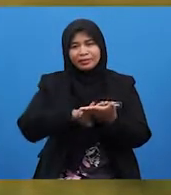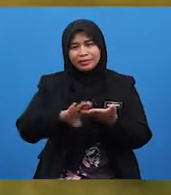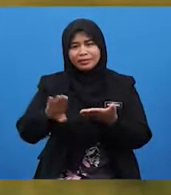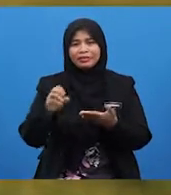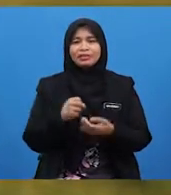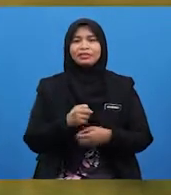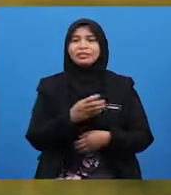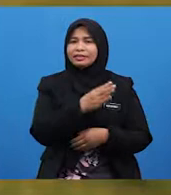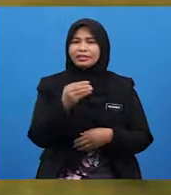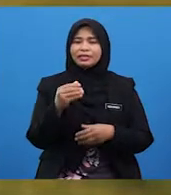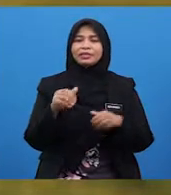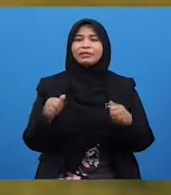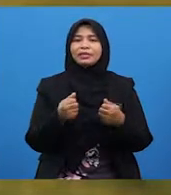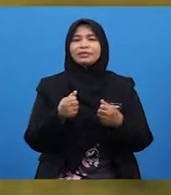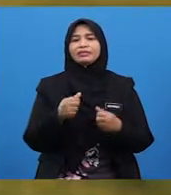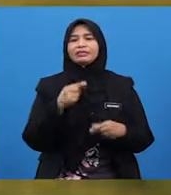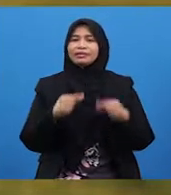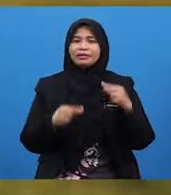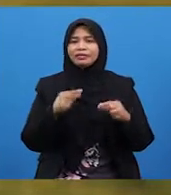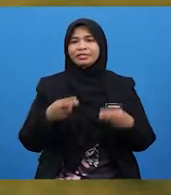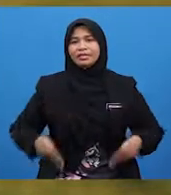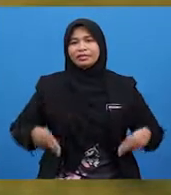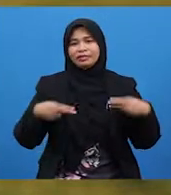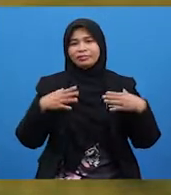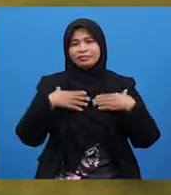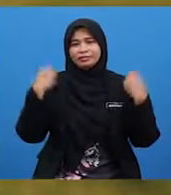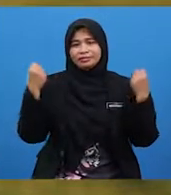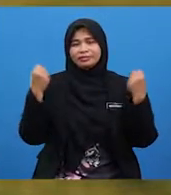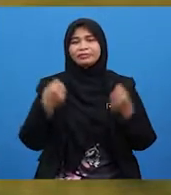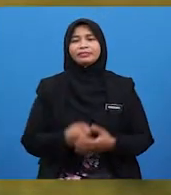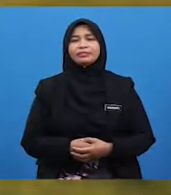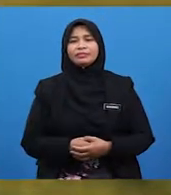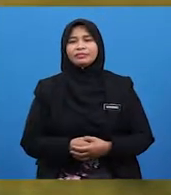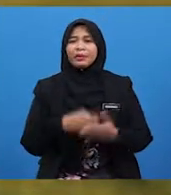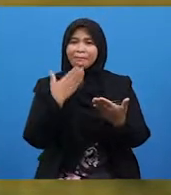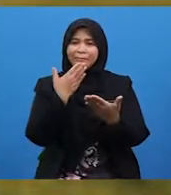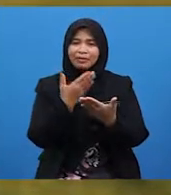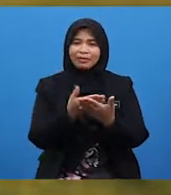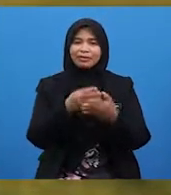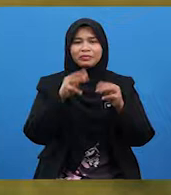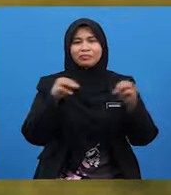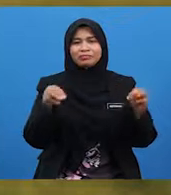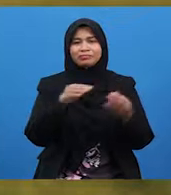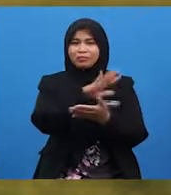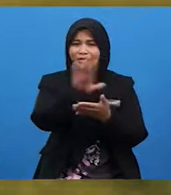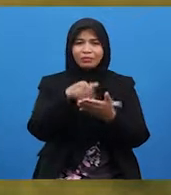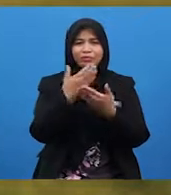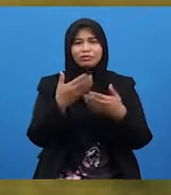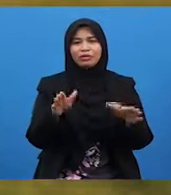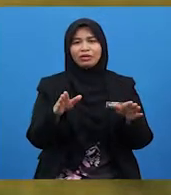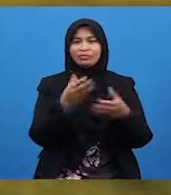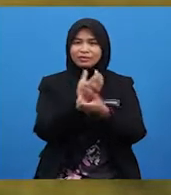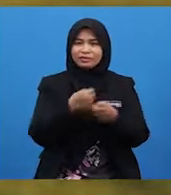dan amalkan gaya hidup sehat. Baik murid-murid, semua dah bersedia? Hari